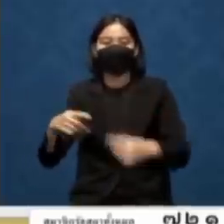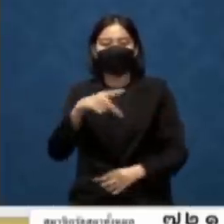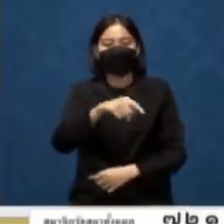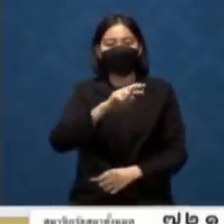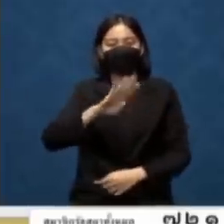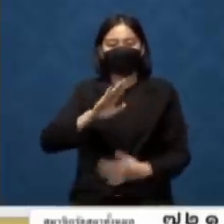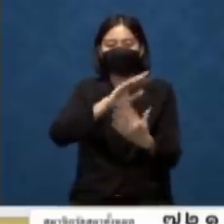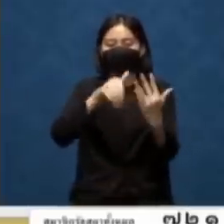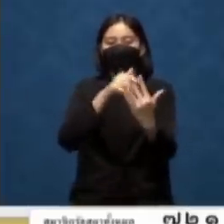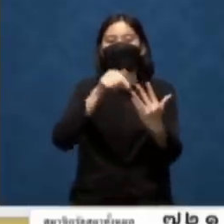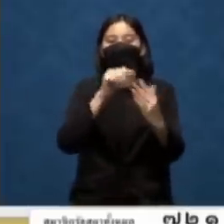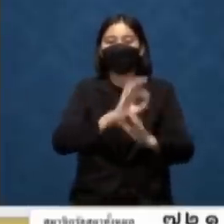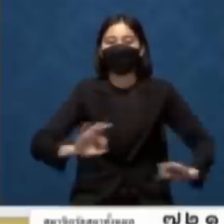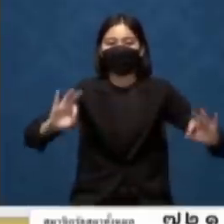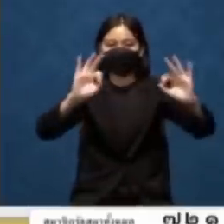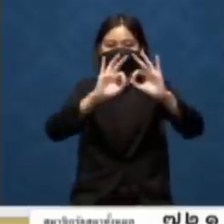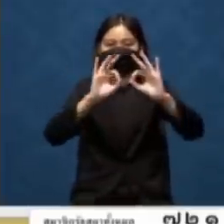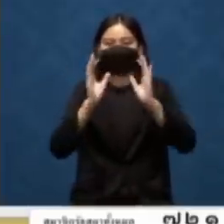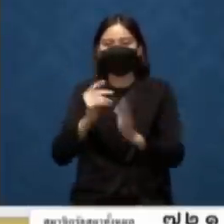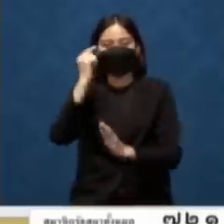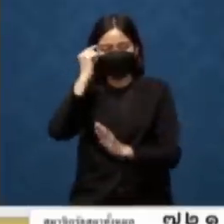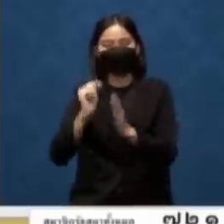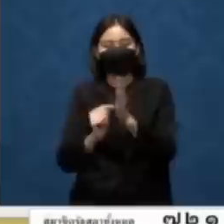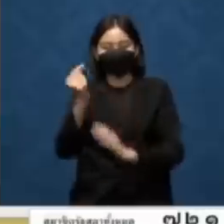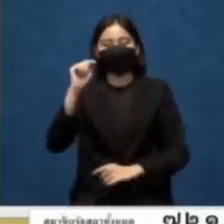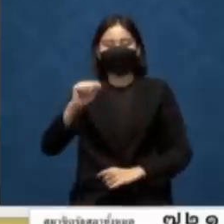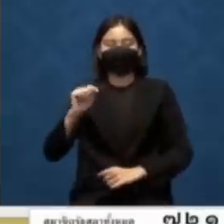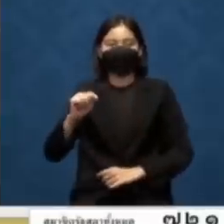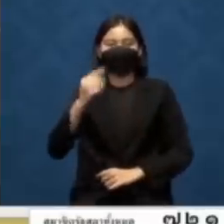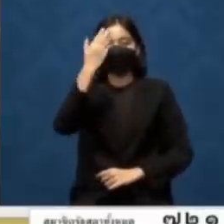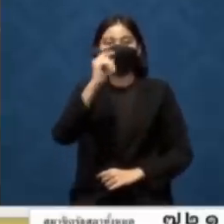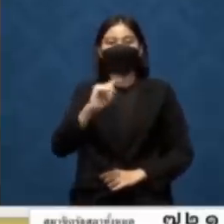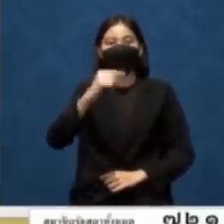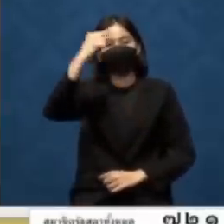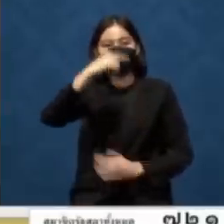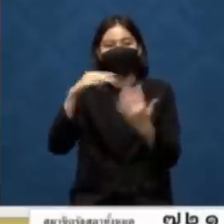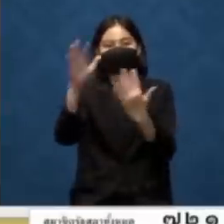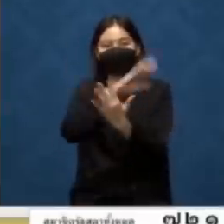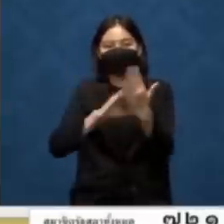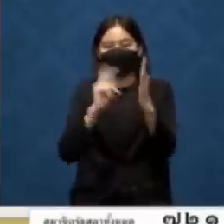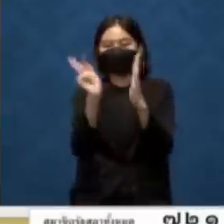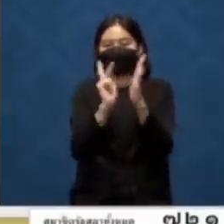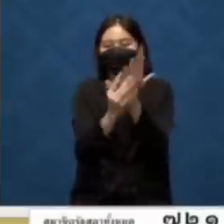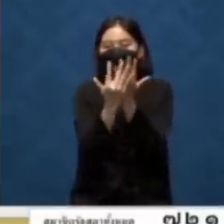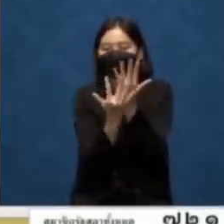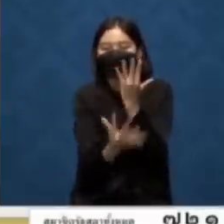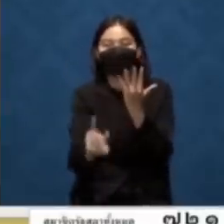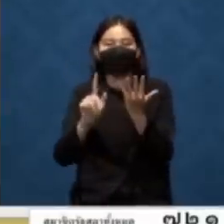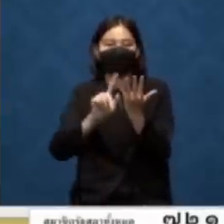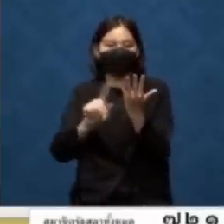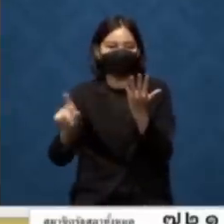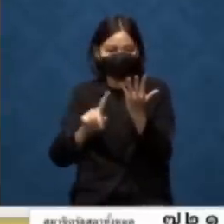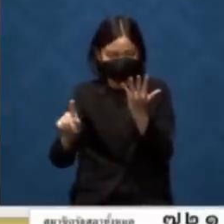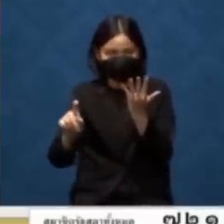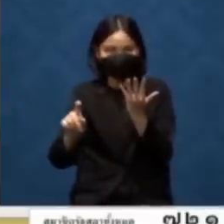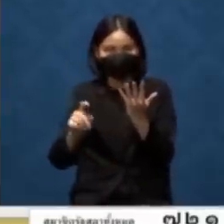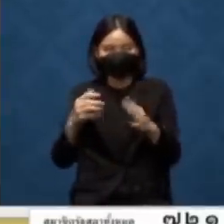่แผนเป็หักคนรางเคาคคตั้แต่แรกhhhเพรเข้ารู้ว่าประเทศนี้มีกดหมายเป็พาร์พัชบับที่เคียรอำหนาให้